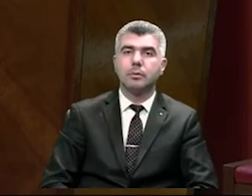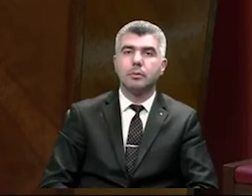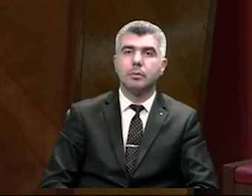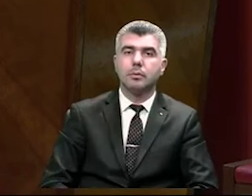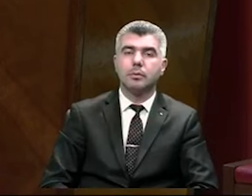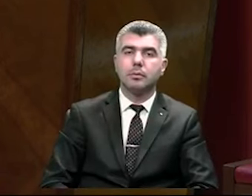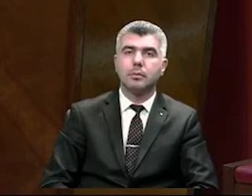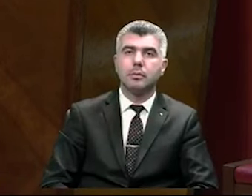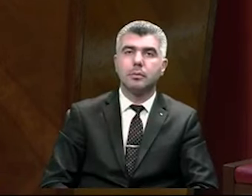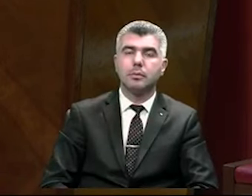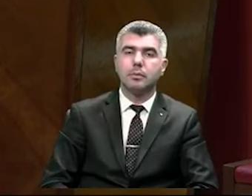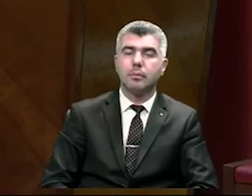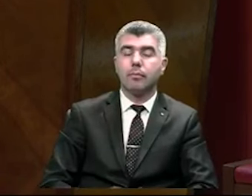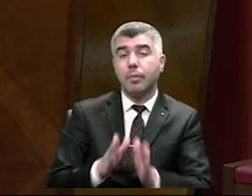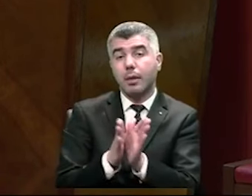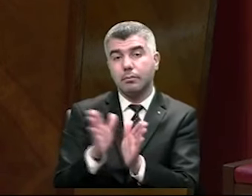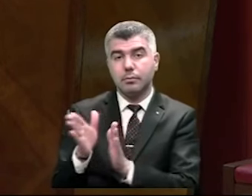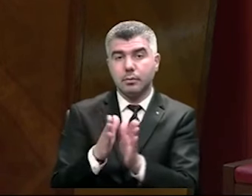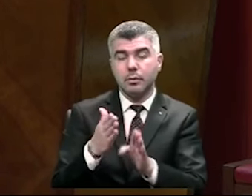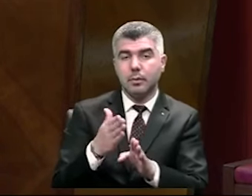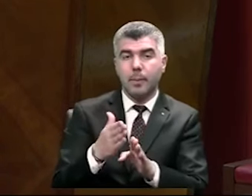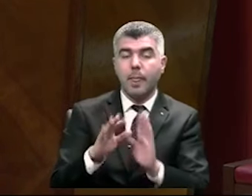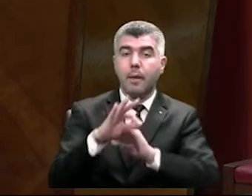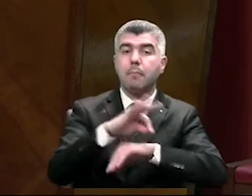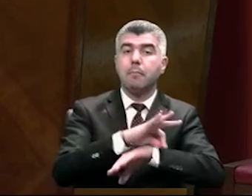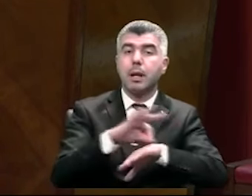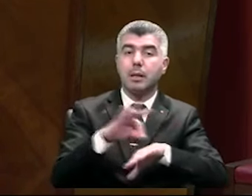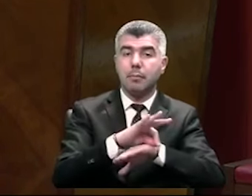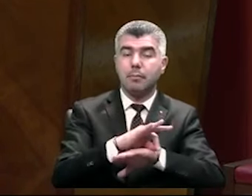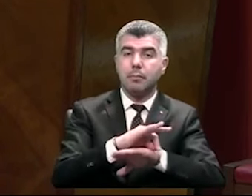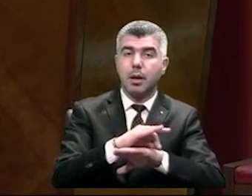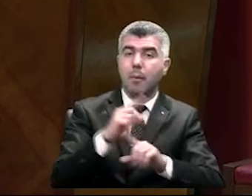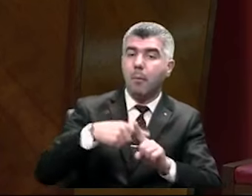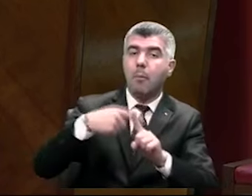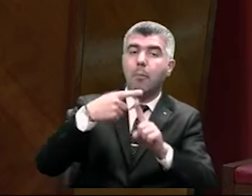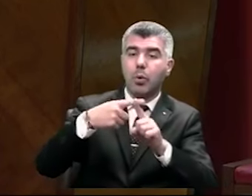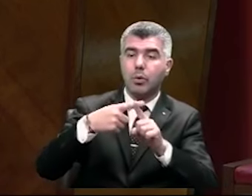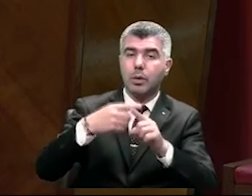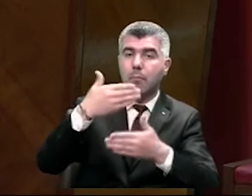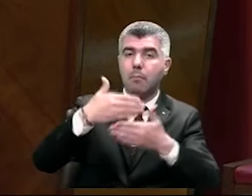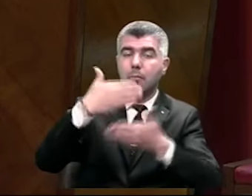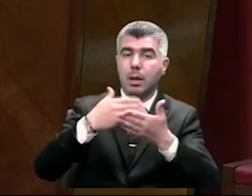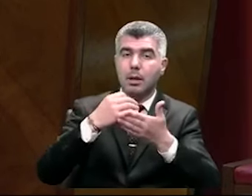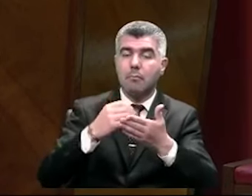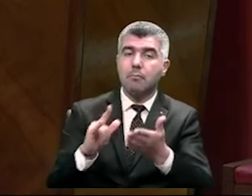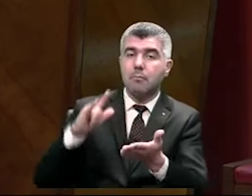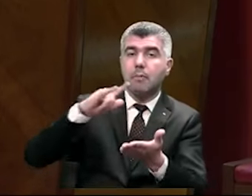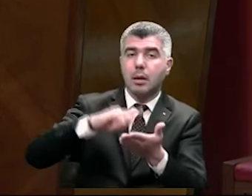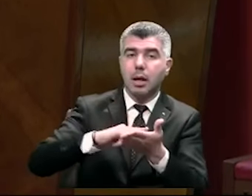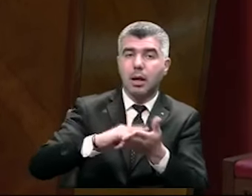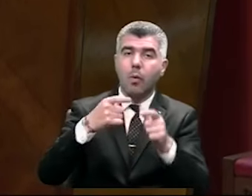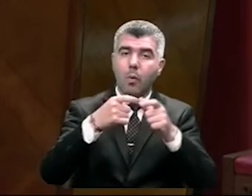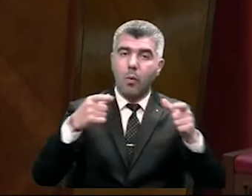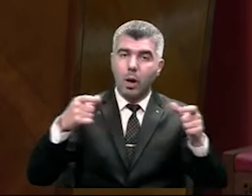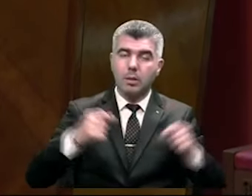المحترمه من جهه كيف كنت تنقول المكتب عمل على تطوير الطاقه الاستيعابيه ديال المطارات اللي تسهر عليها